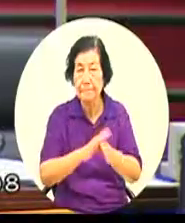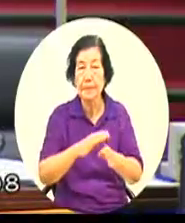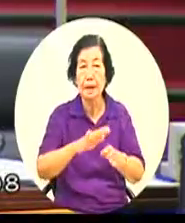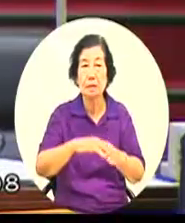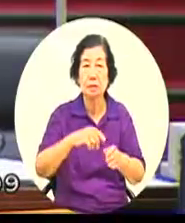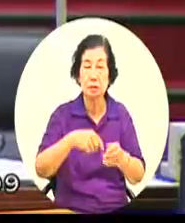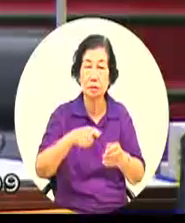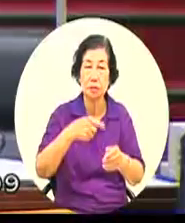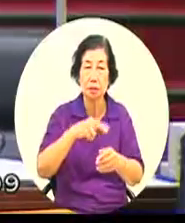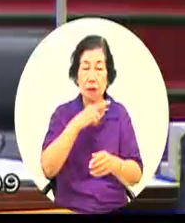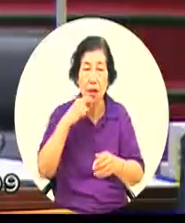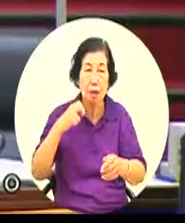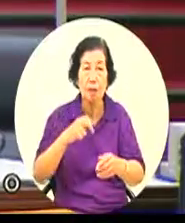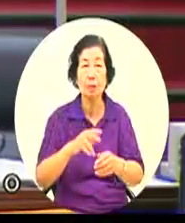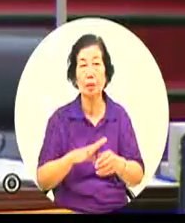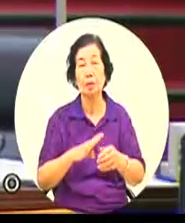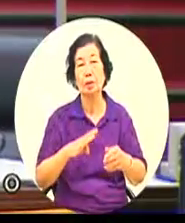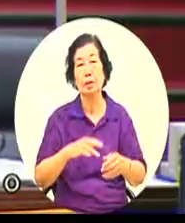课程呢，第一